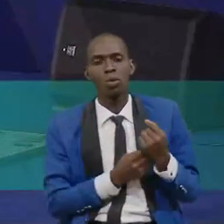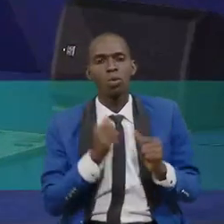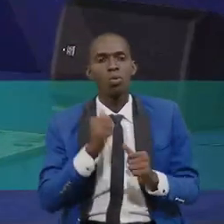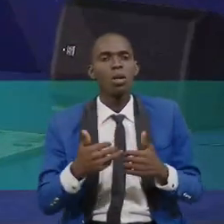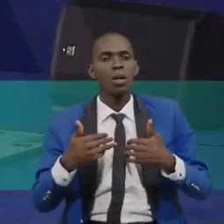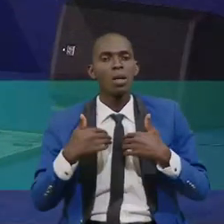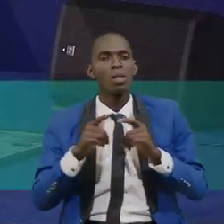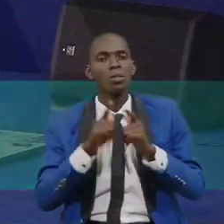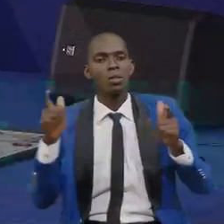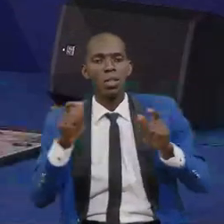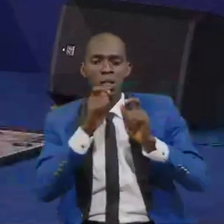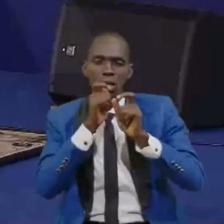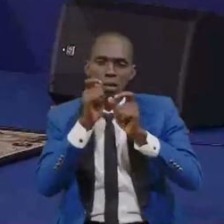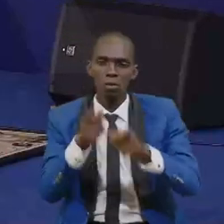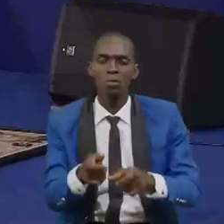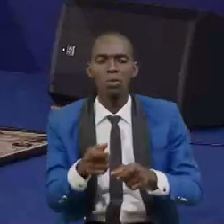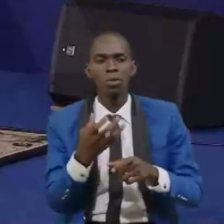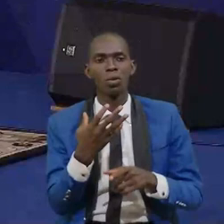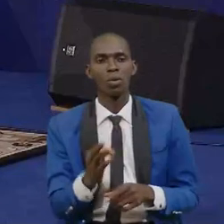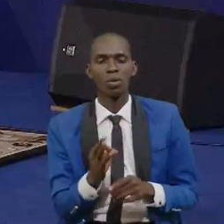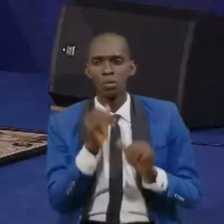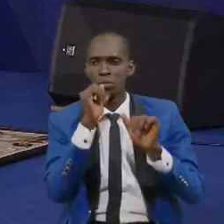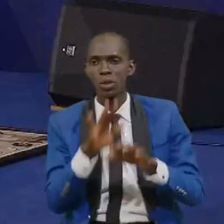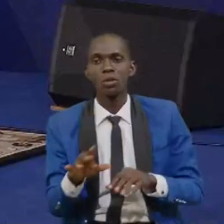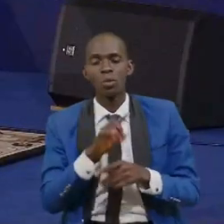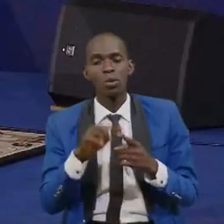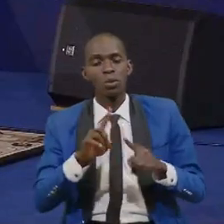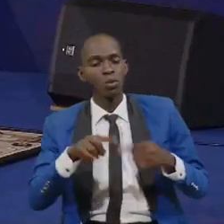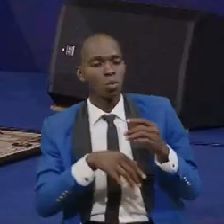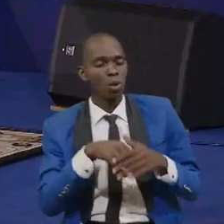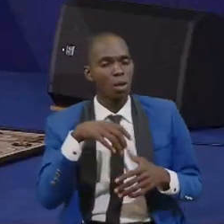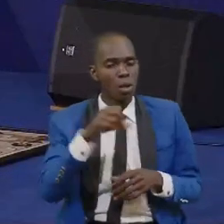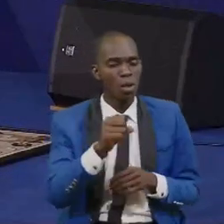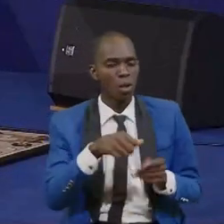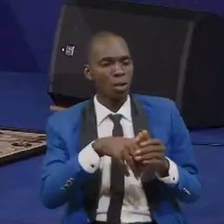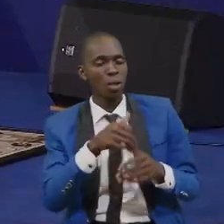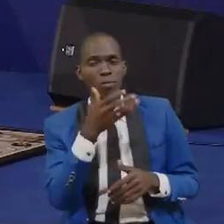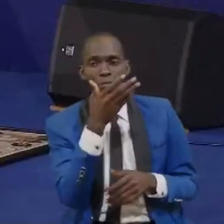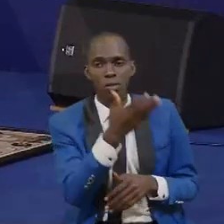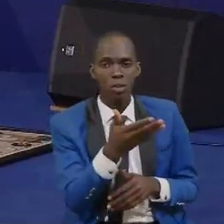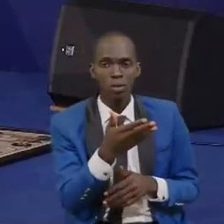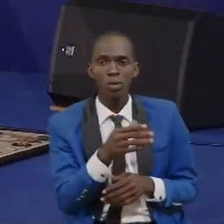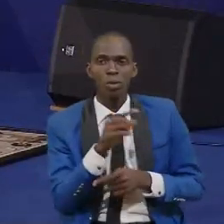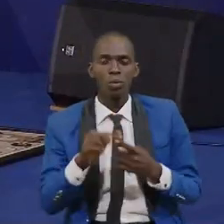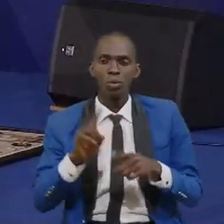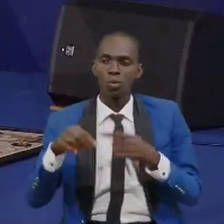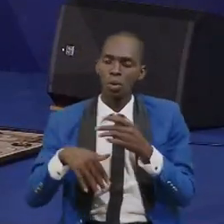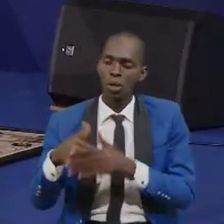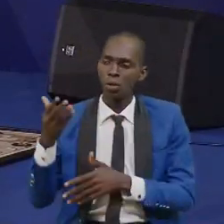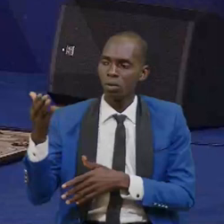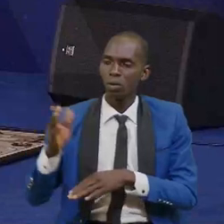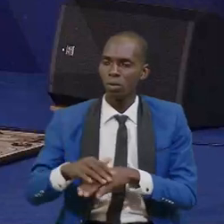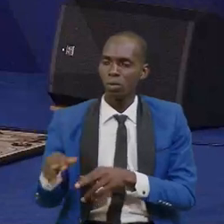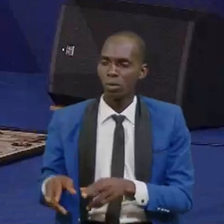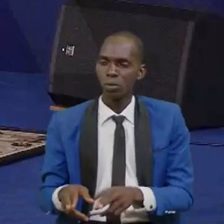attachée une grande rémunération. Quand tu sortiras d'ici, quand tu quitteras et tu seras sur le